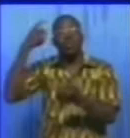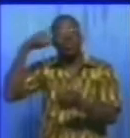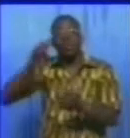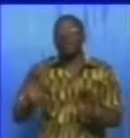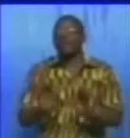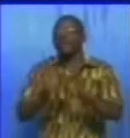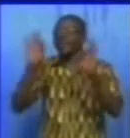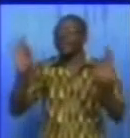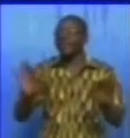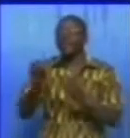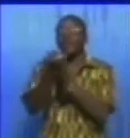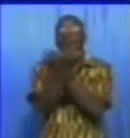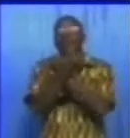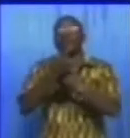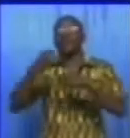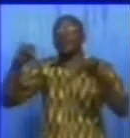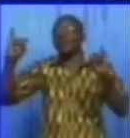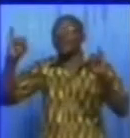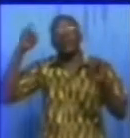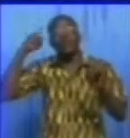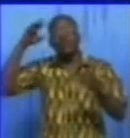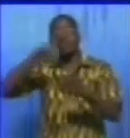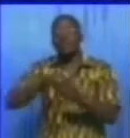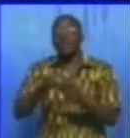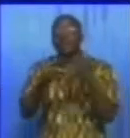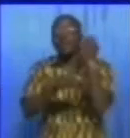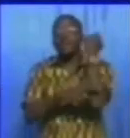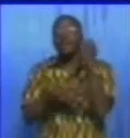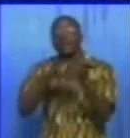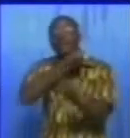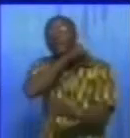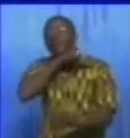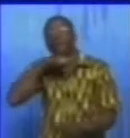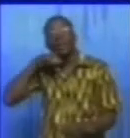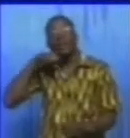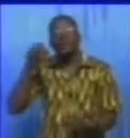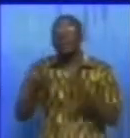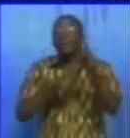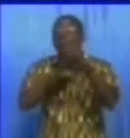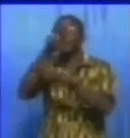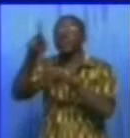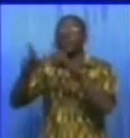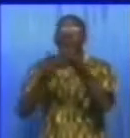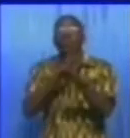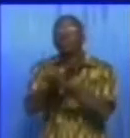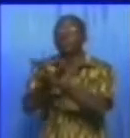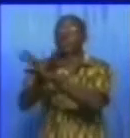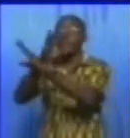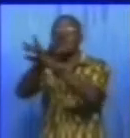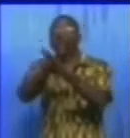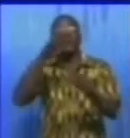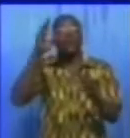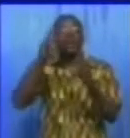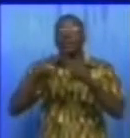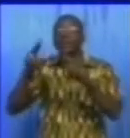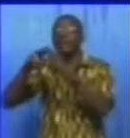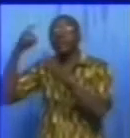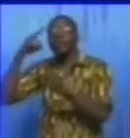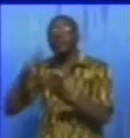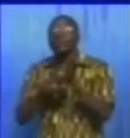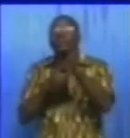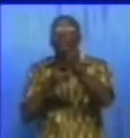fête de l'indépendance dans la région du Sahel. Boumayanès Nebié s'est promené dans les artères de la ville et voici le qu'il nous